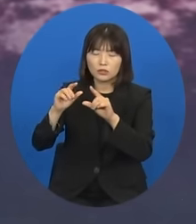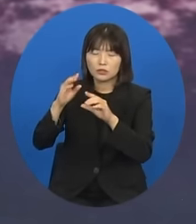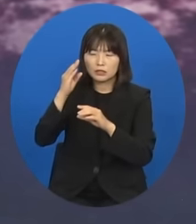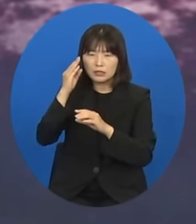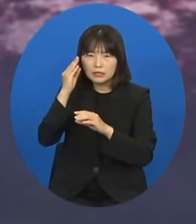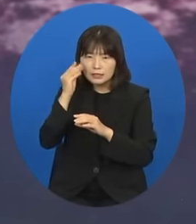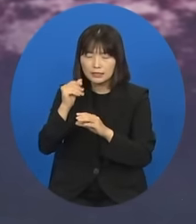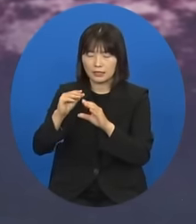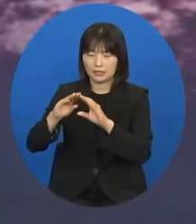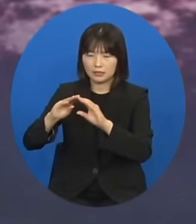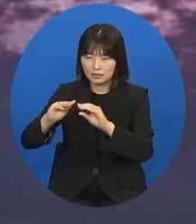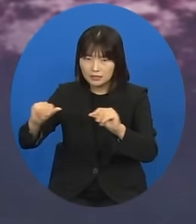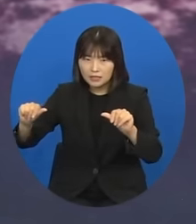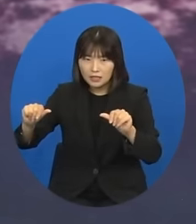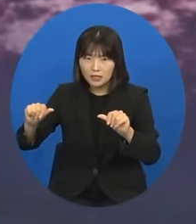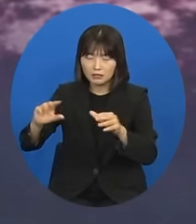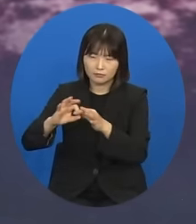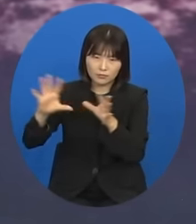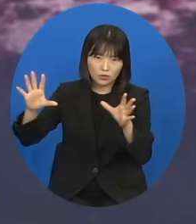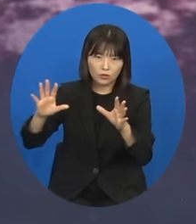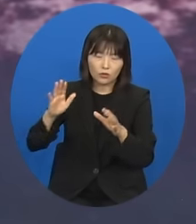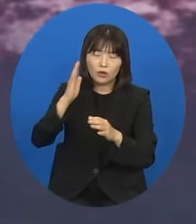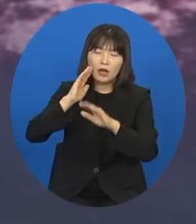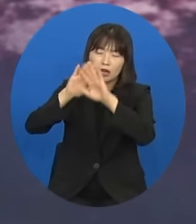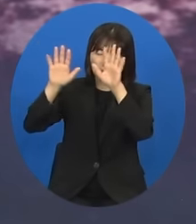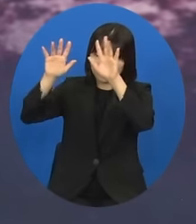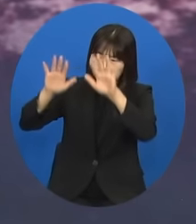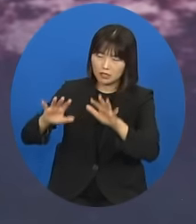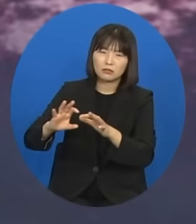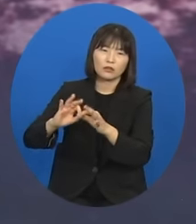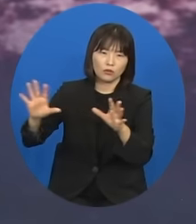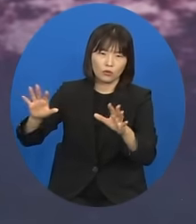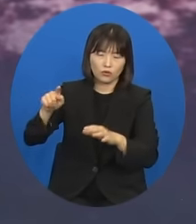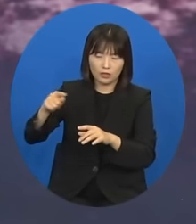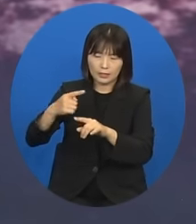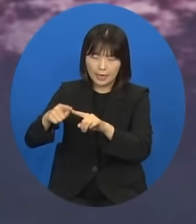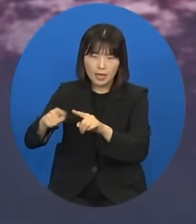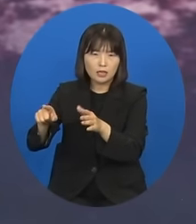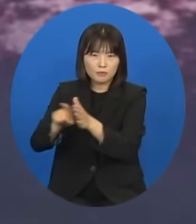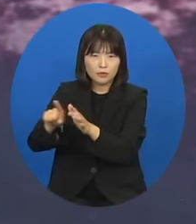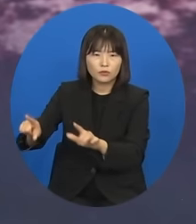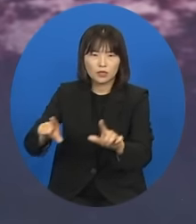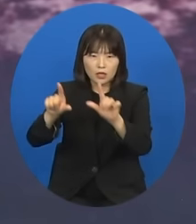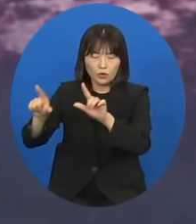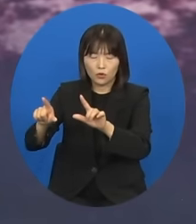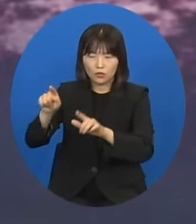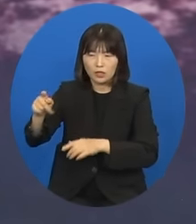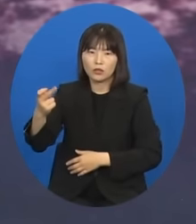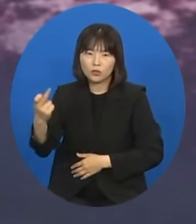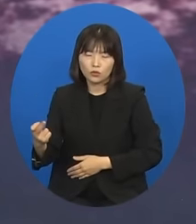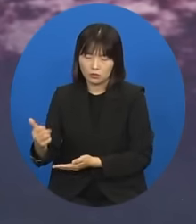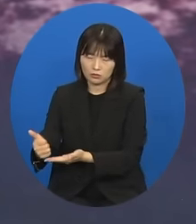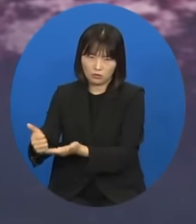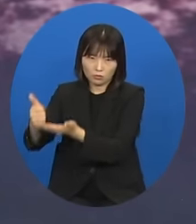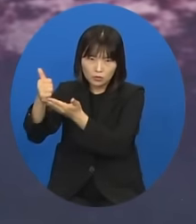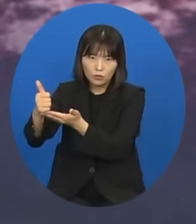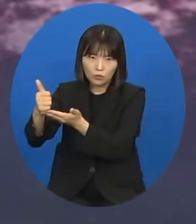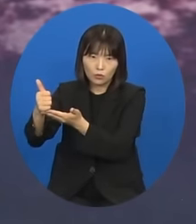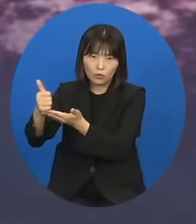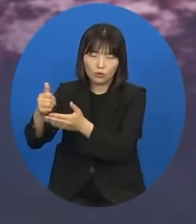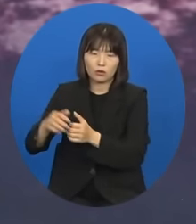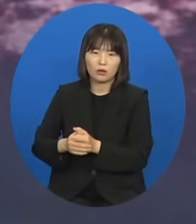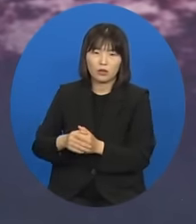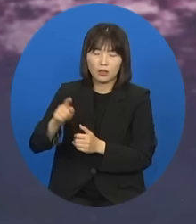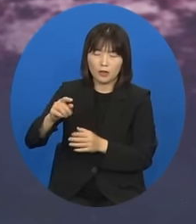내리는 하늘 이슬에서 멀 것이며 너는 칼을 믿고 생활하게 내 아를 섬길 것이며 내가 매임을을